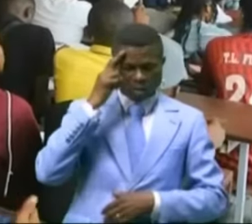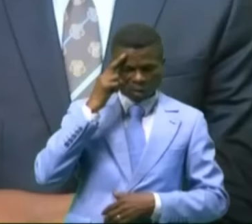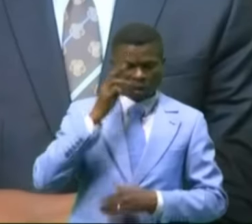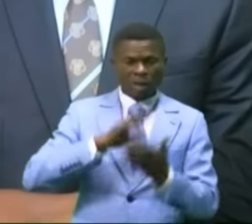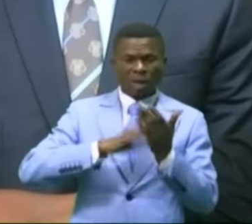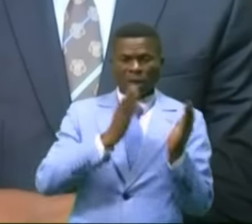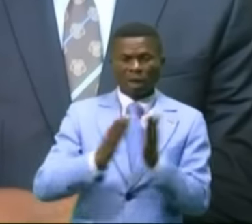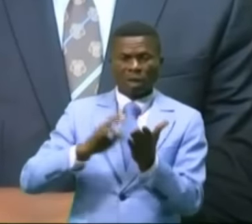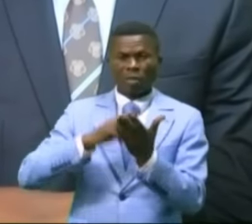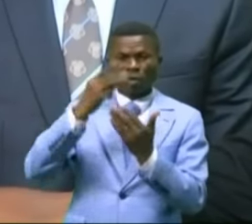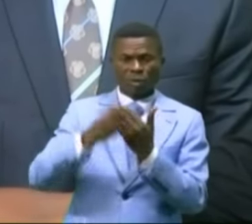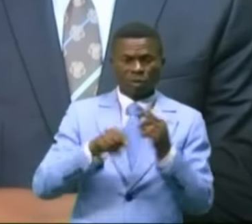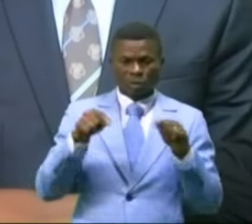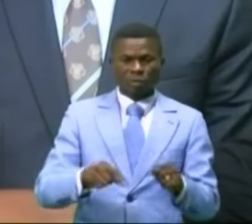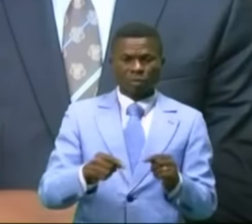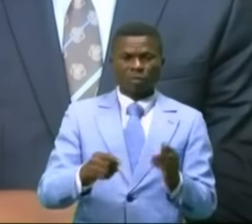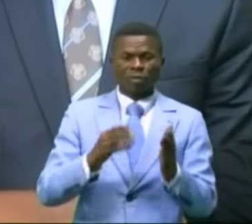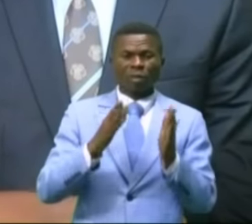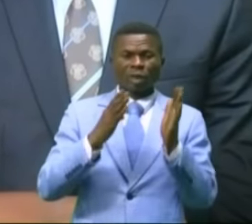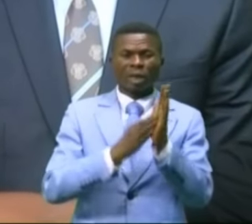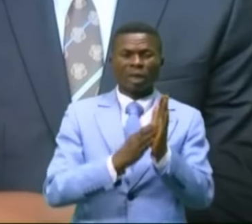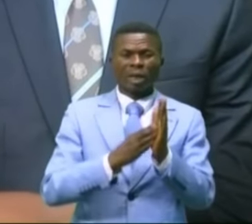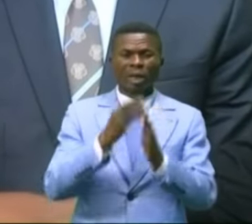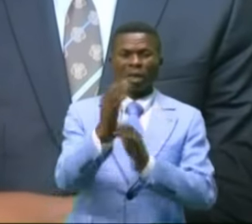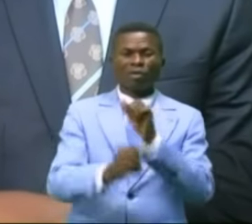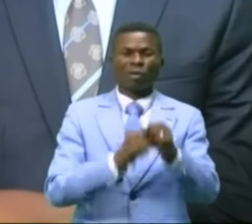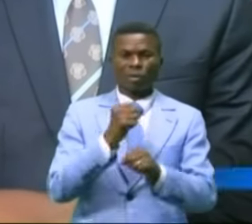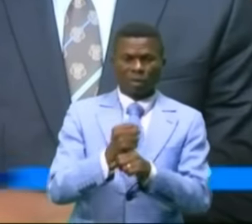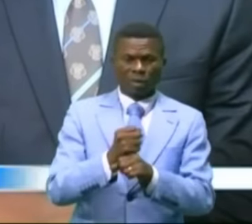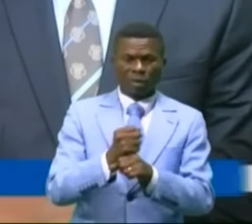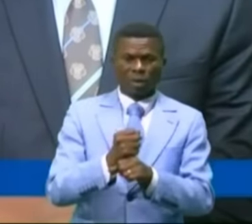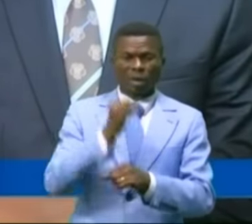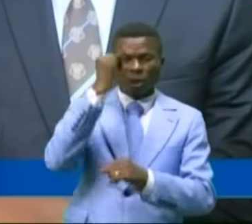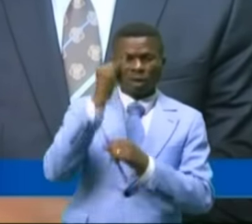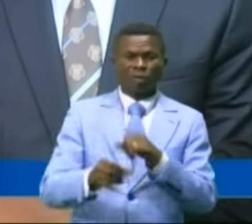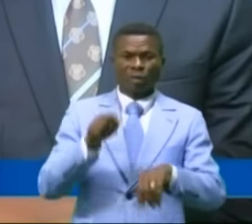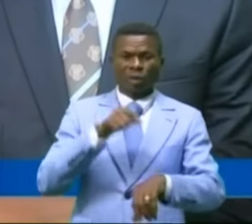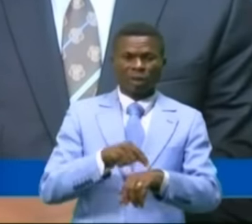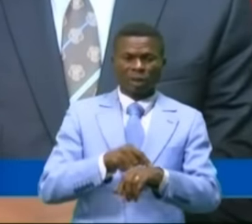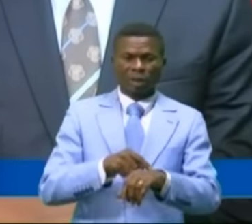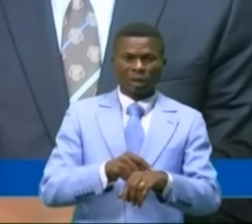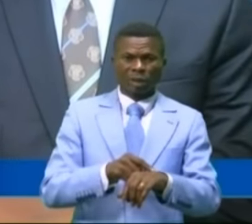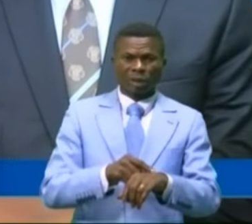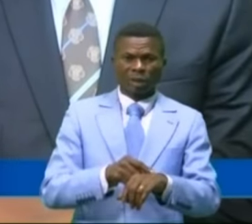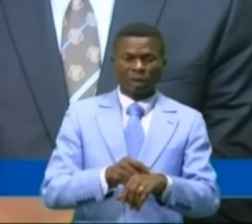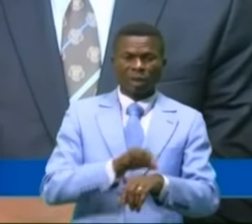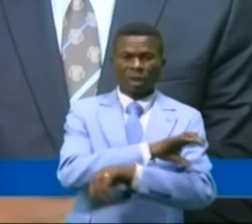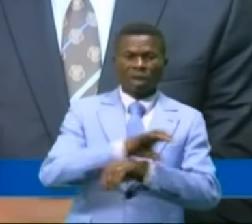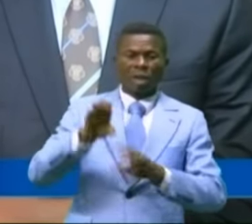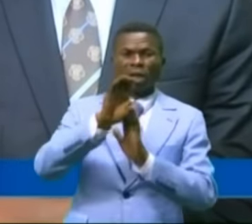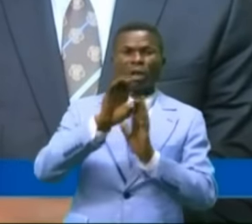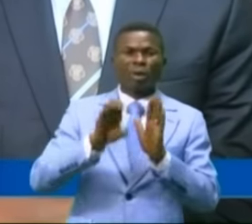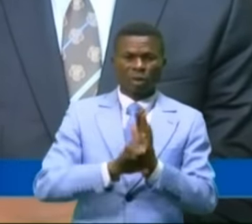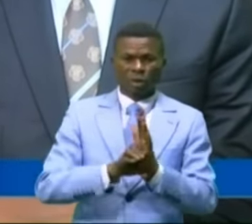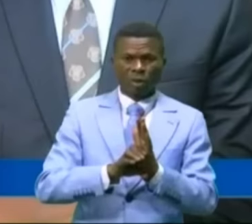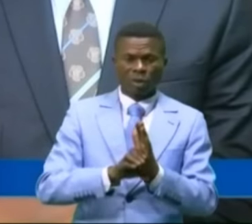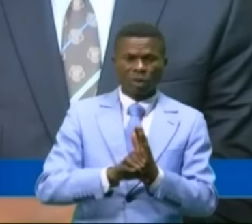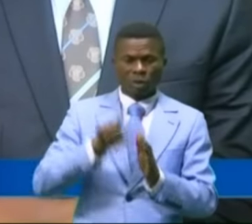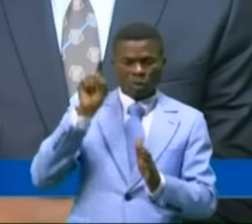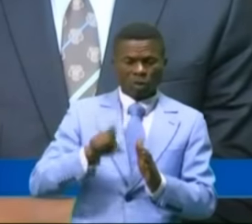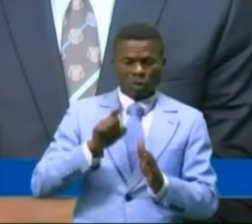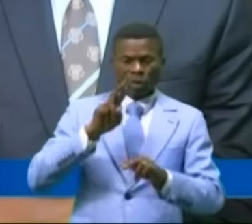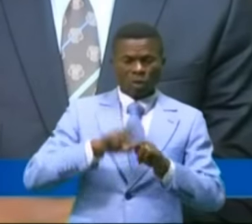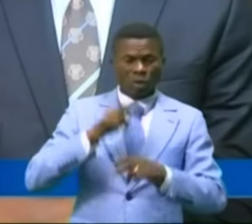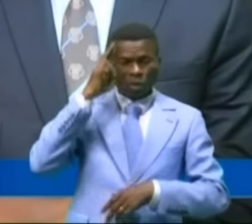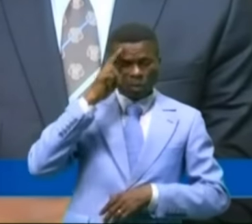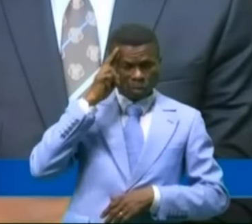bilan. Aujourd'hui, c'est le 9e anniversaire. C'est la fin du mandat de 9 juges de la Cour constitutionnelle. Il fallait qu'on réfléchisse